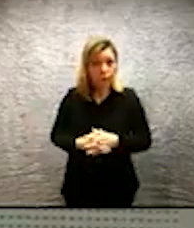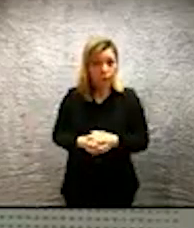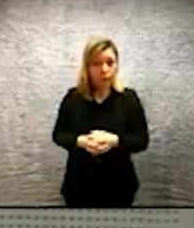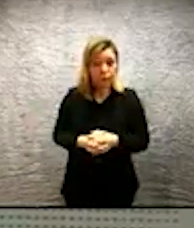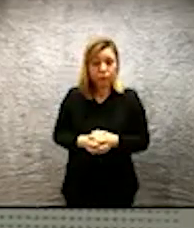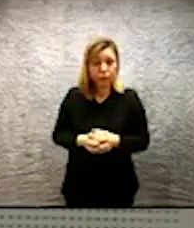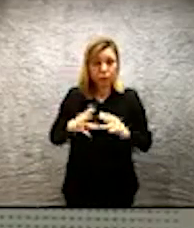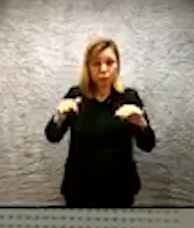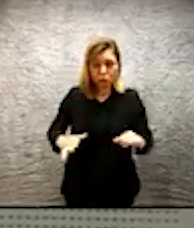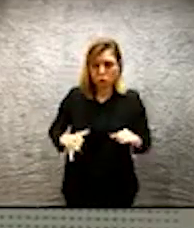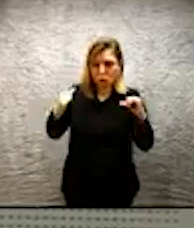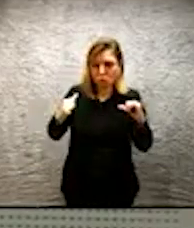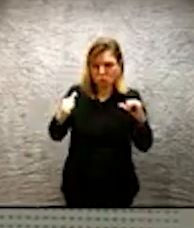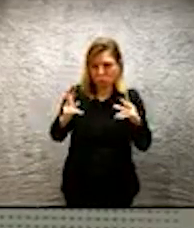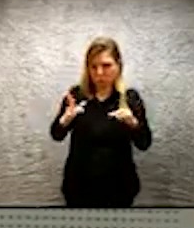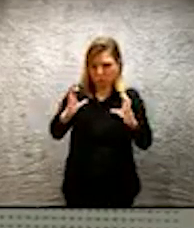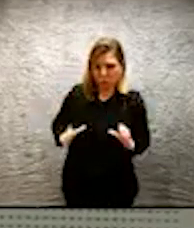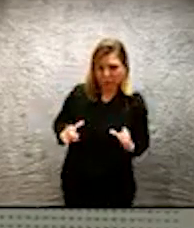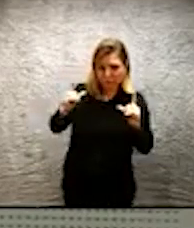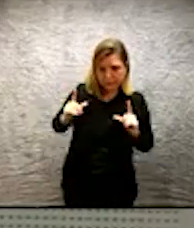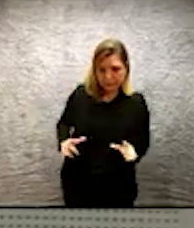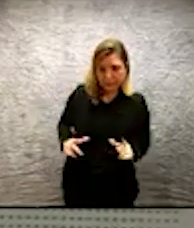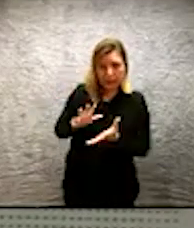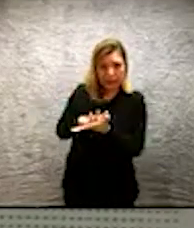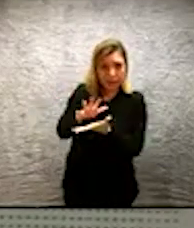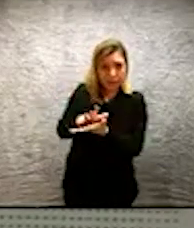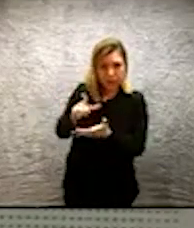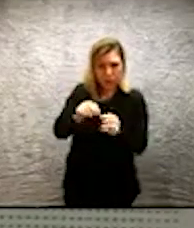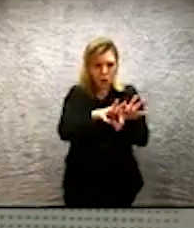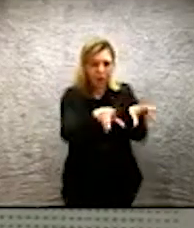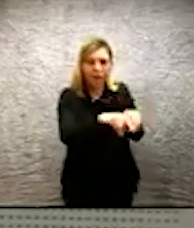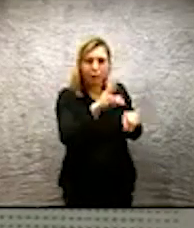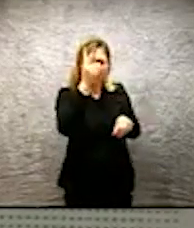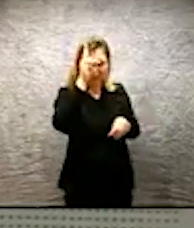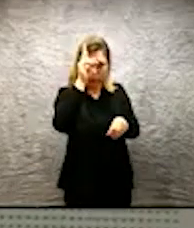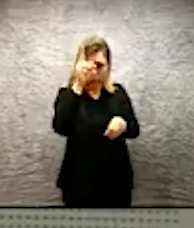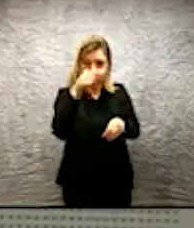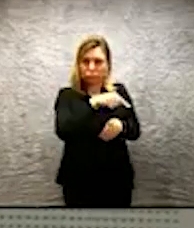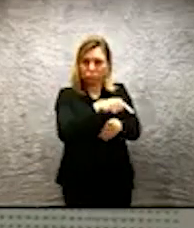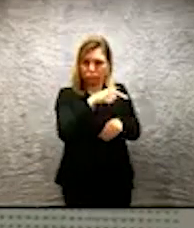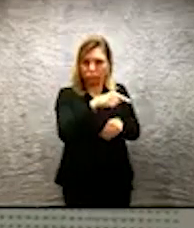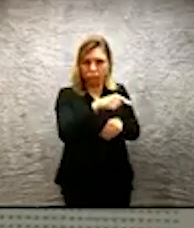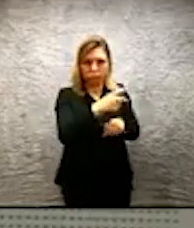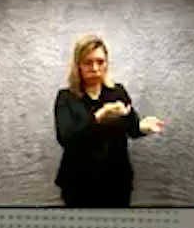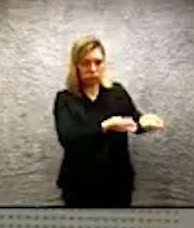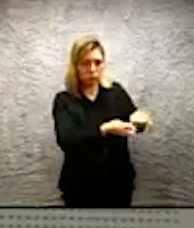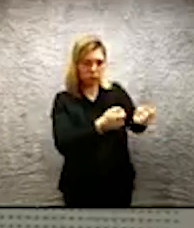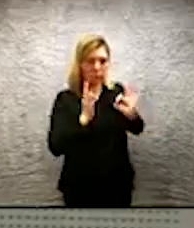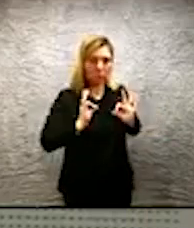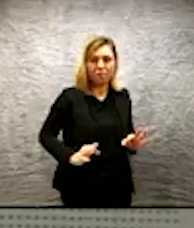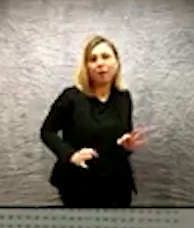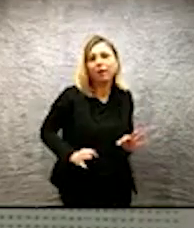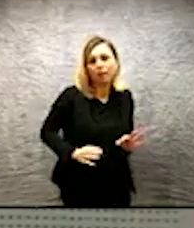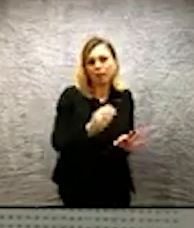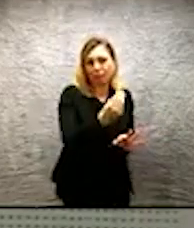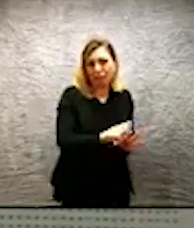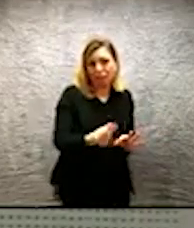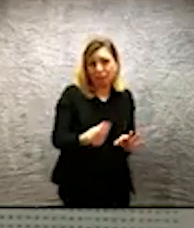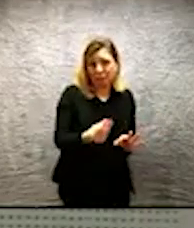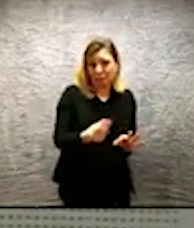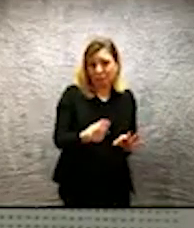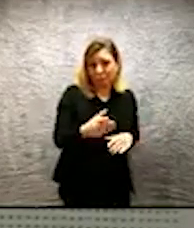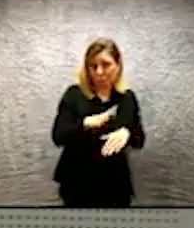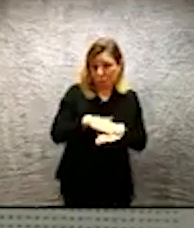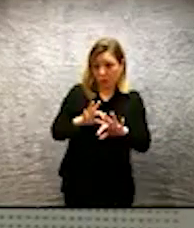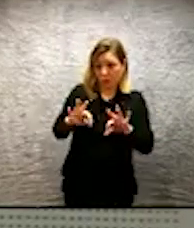des jeunes, donc plutôt collège-lycée, où nos équipes sont plutôt habituées à travailler, je pense aussi, avec des primaires. La question